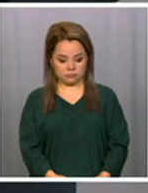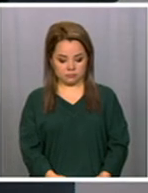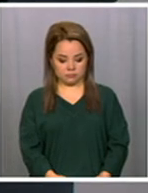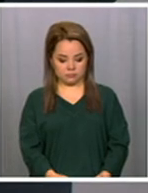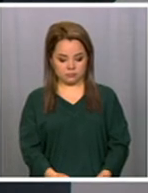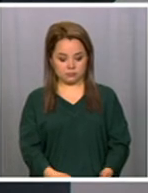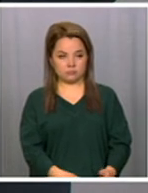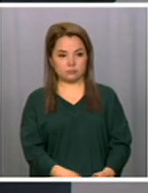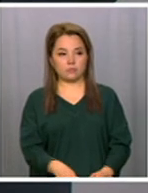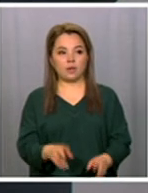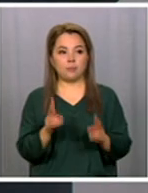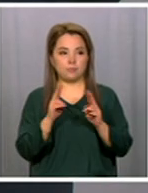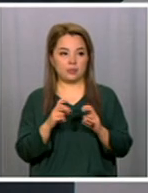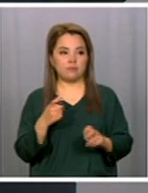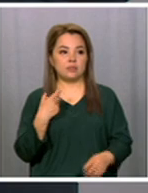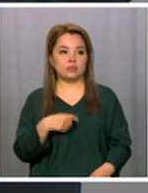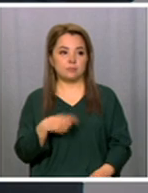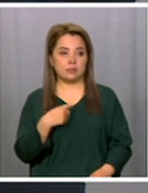Проверьте себя.